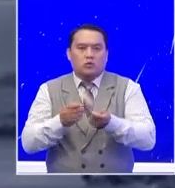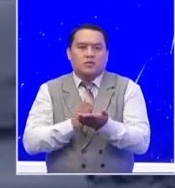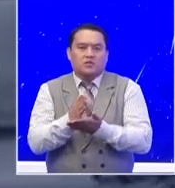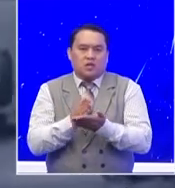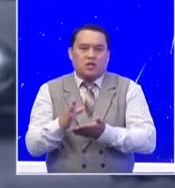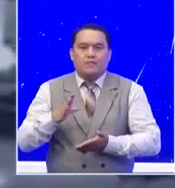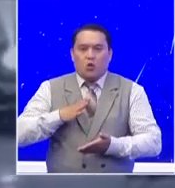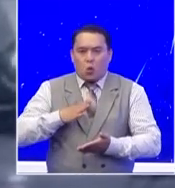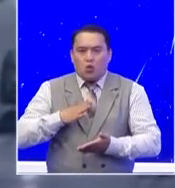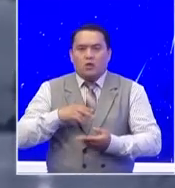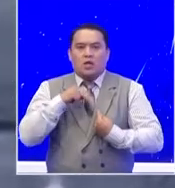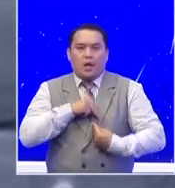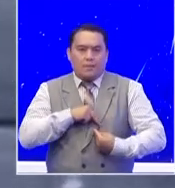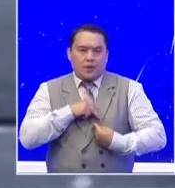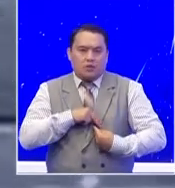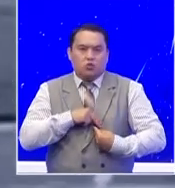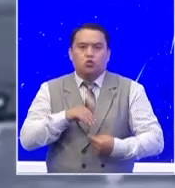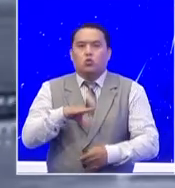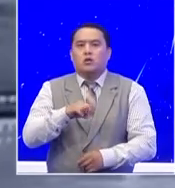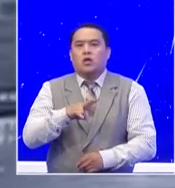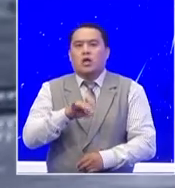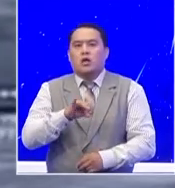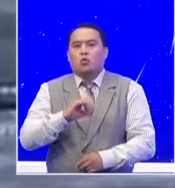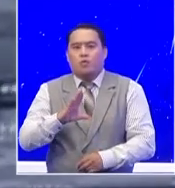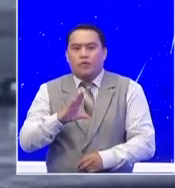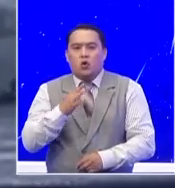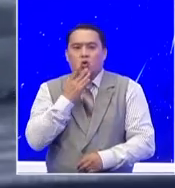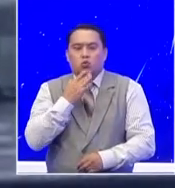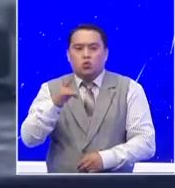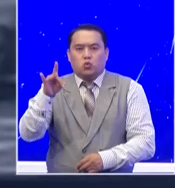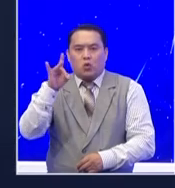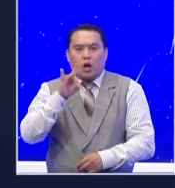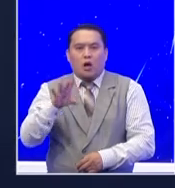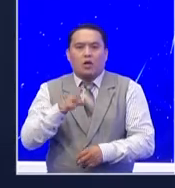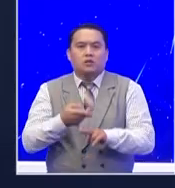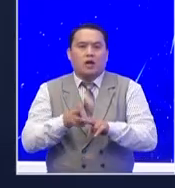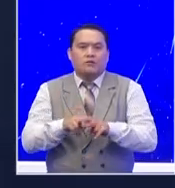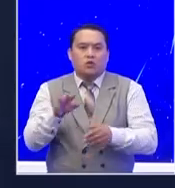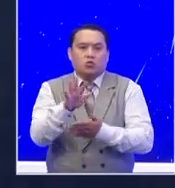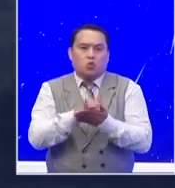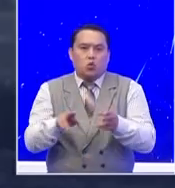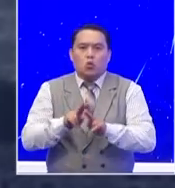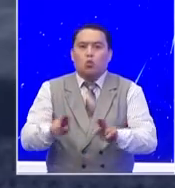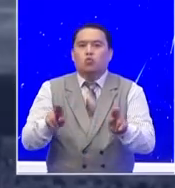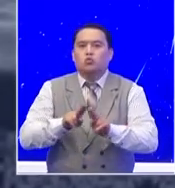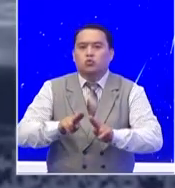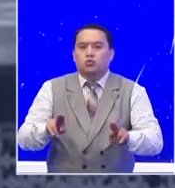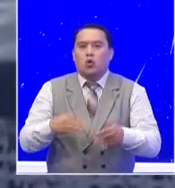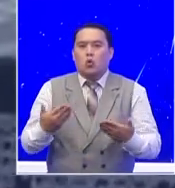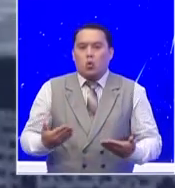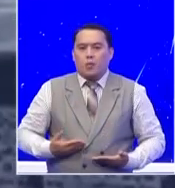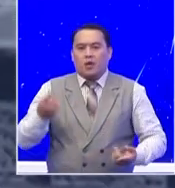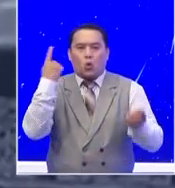етті. Кейін еңбек жолы Темірбек Шүргенов атындағы Ұлттық өнер академиясында жалғасыпты. Ұстаз болды. Өмірі мен